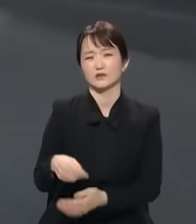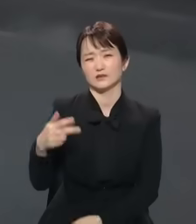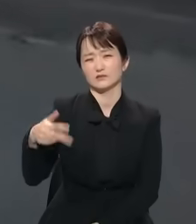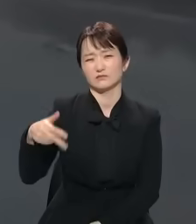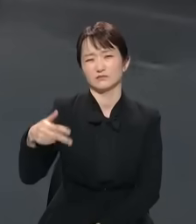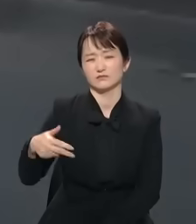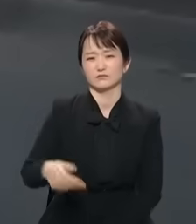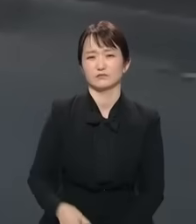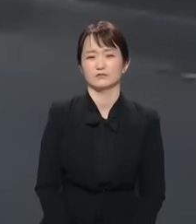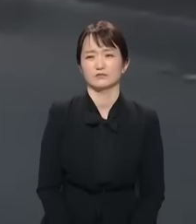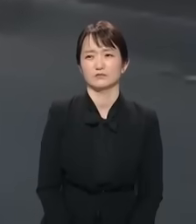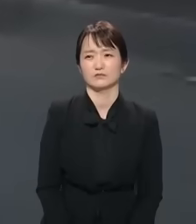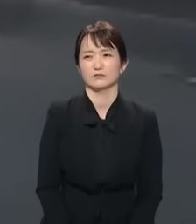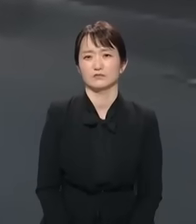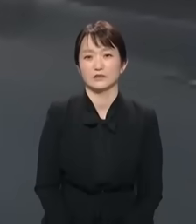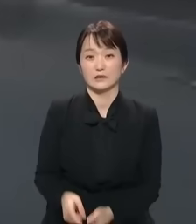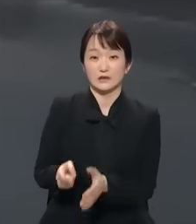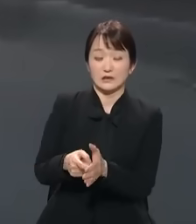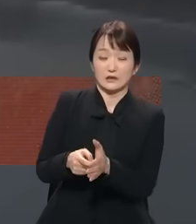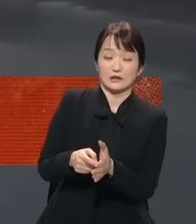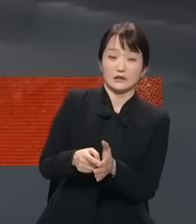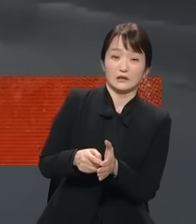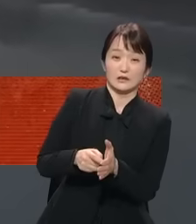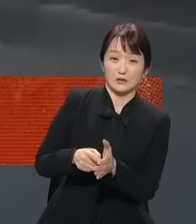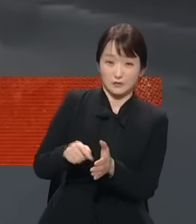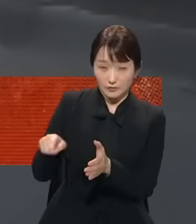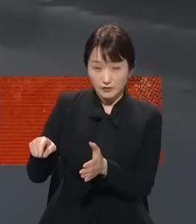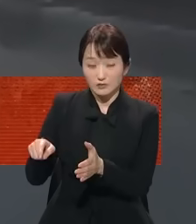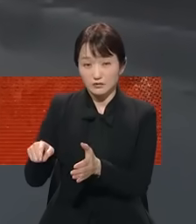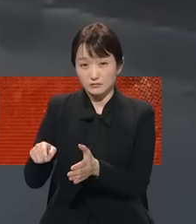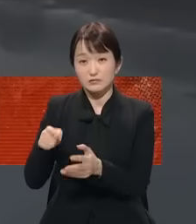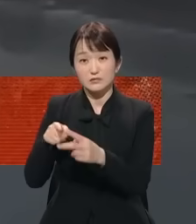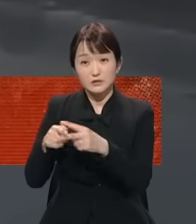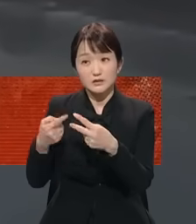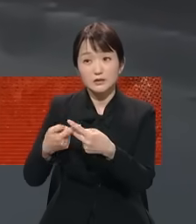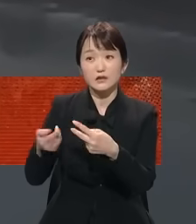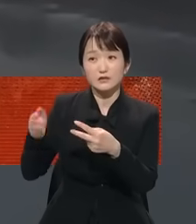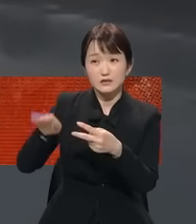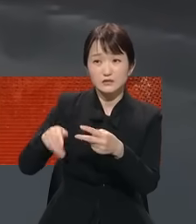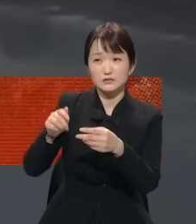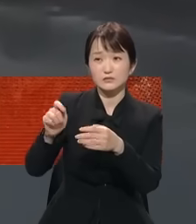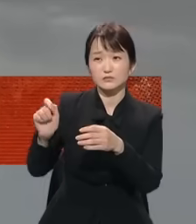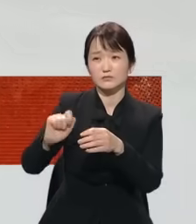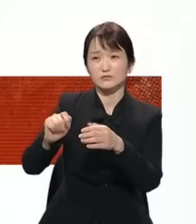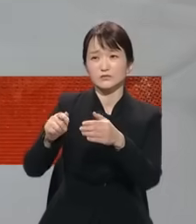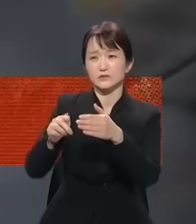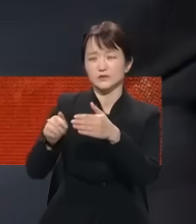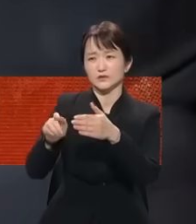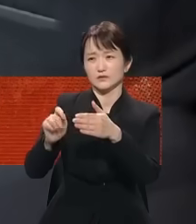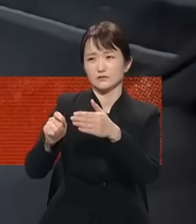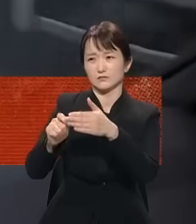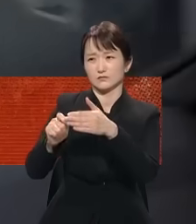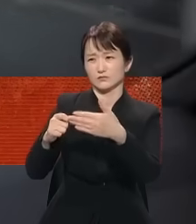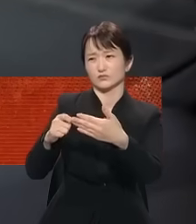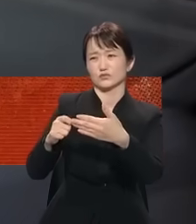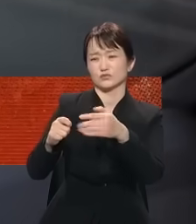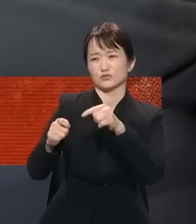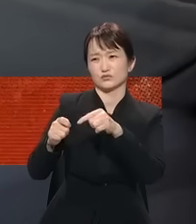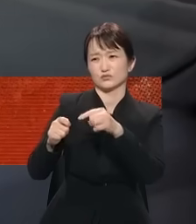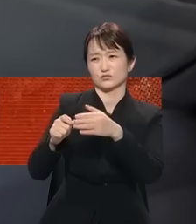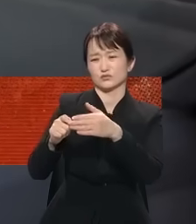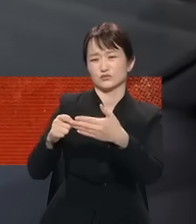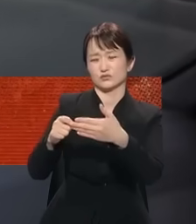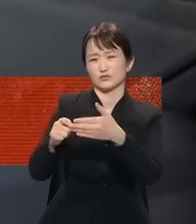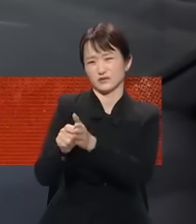보느라. 자, 생리 현상이니까 100번 양보해서 그렇다 치죠. 문은 좀 닫자. 아유, 그러게나 말입니다. 저게 지금